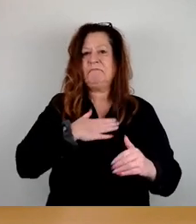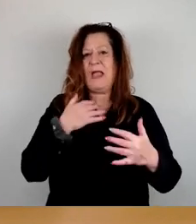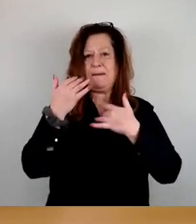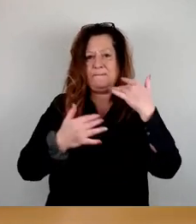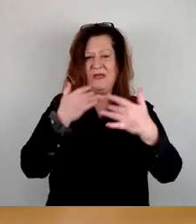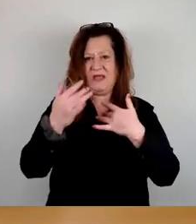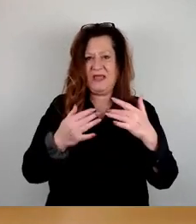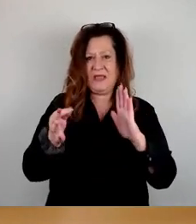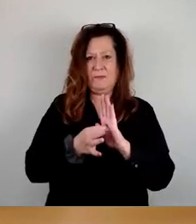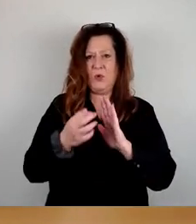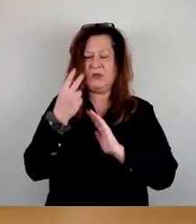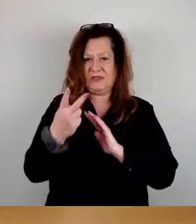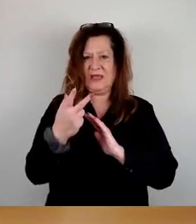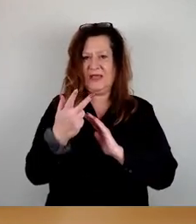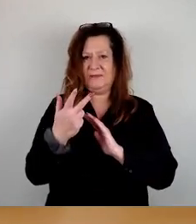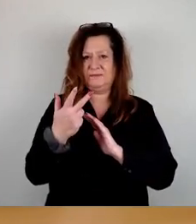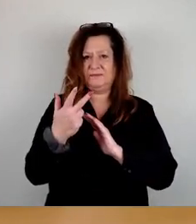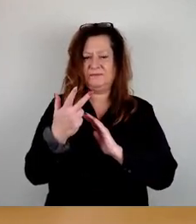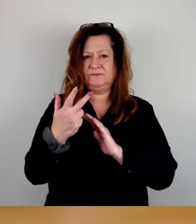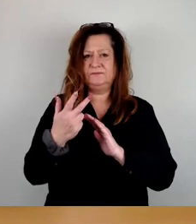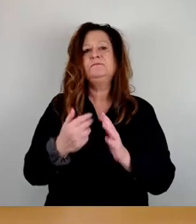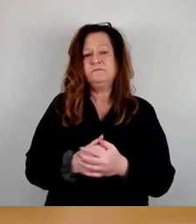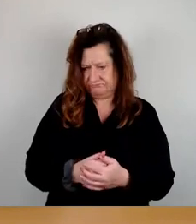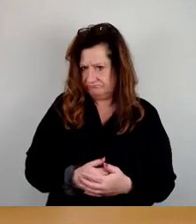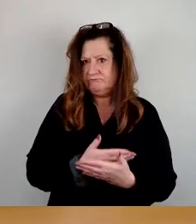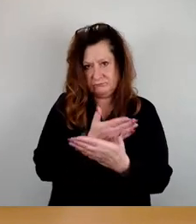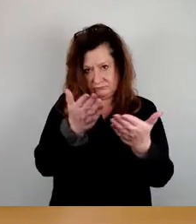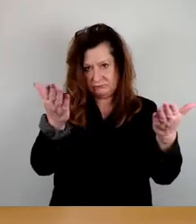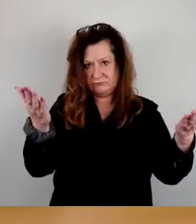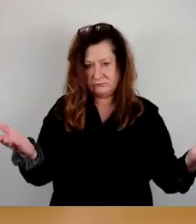Meine sehr geehrten Damen und Herren, verehrte Stadträte und Stadträte, ich will den